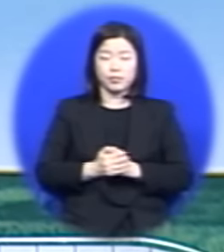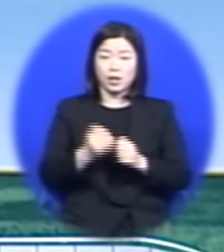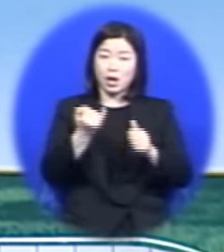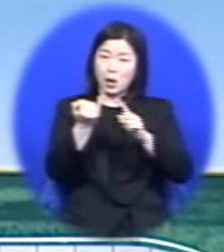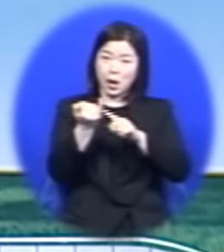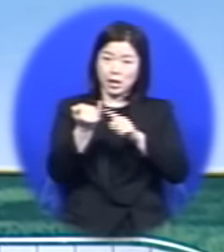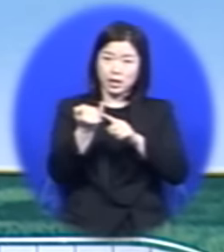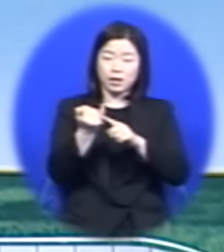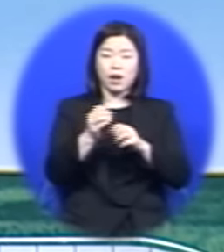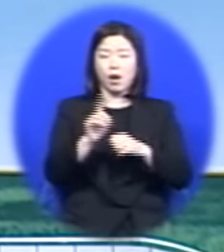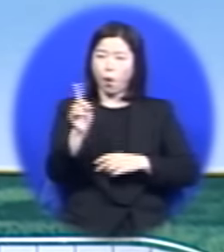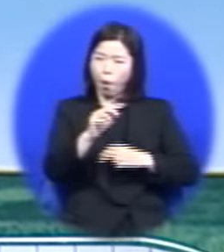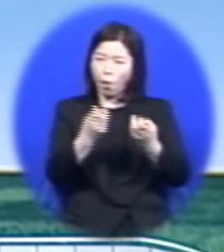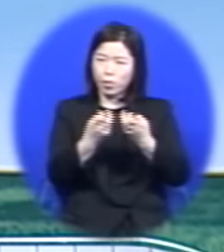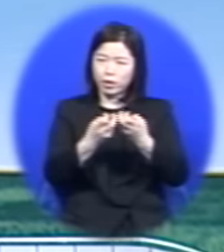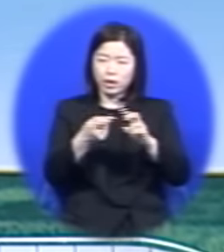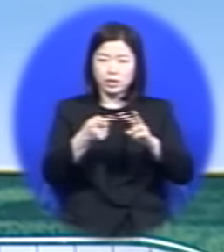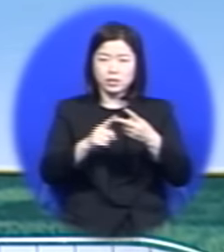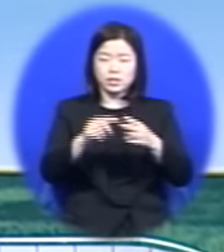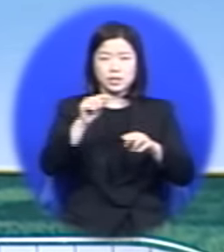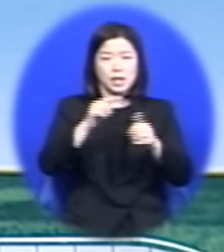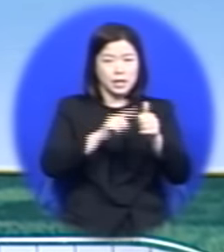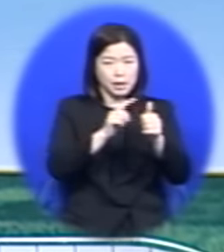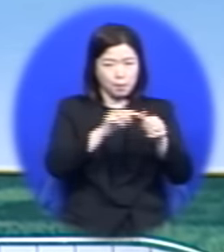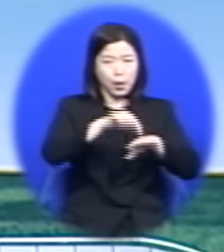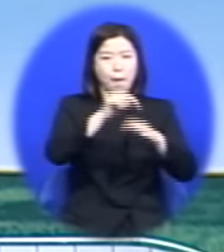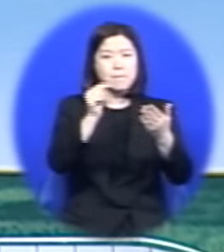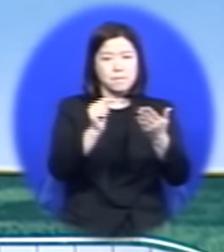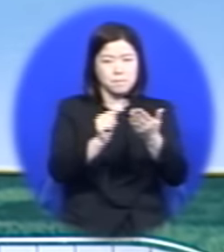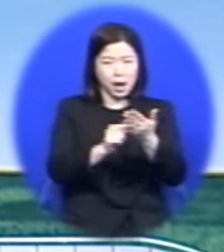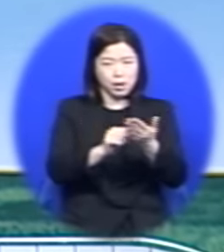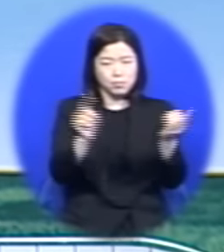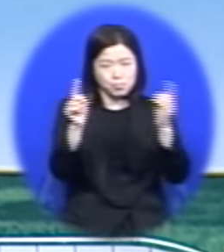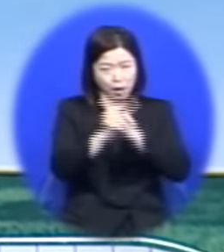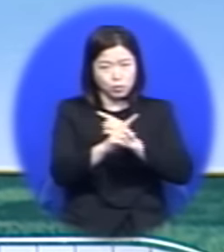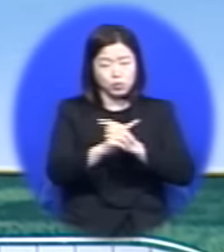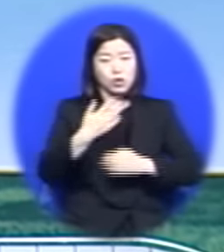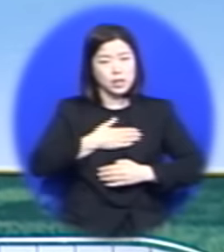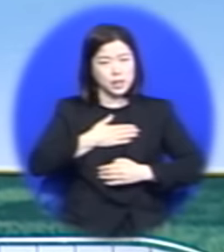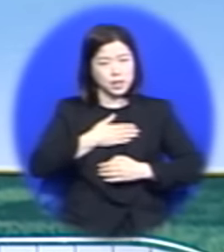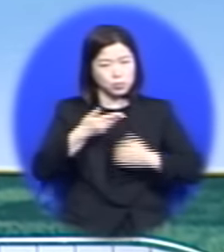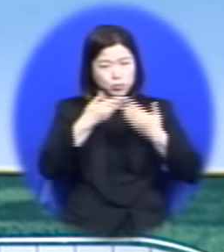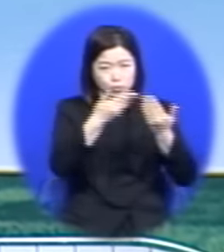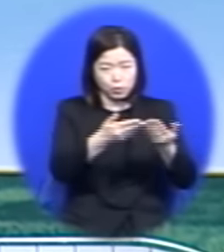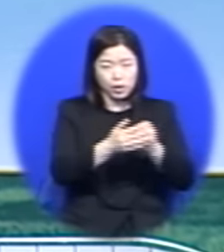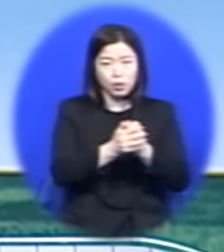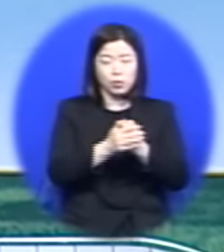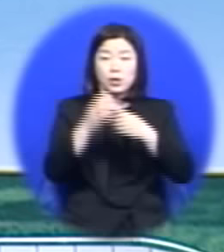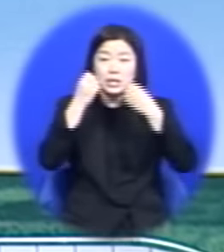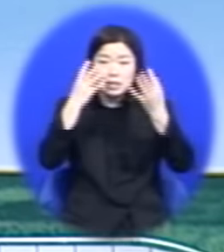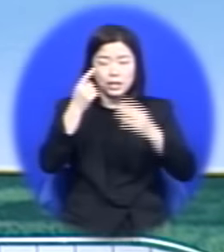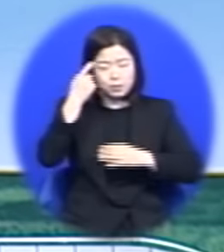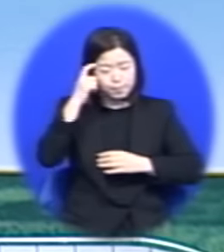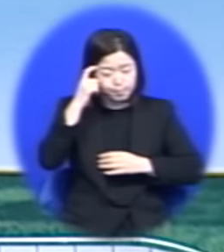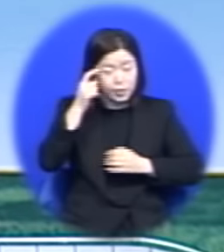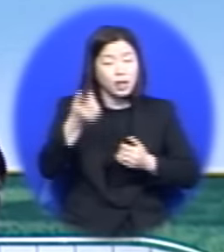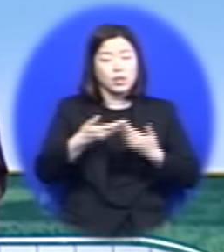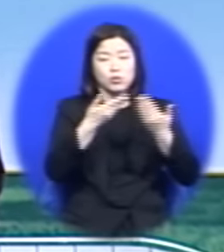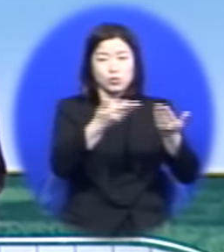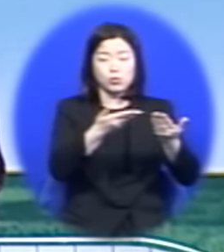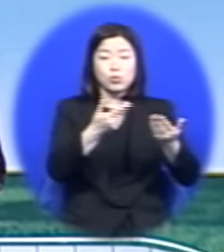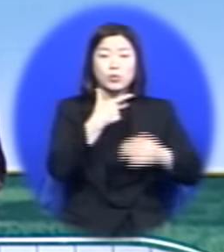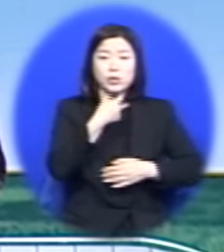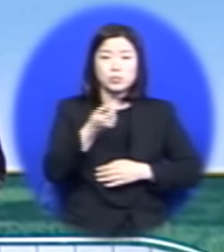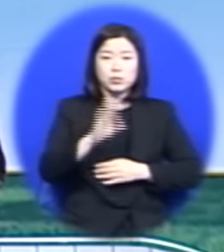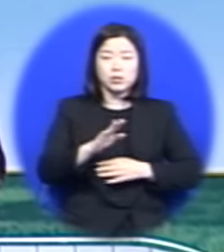아내가 어떻든지 남편의 마음을 좀 돌이켜보고 기분 전환도 시켜보고 또 새로운 의욕도 갖게 해보고 싶은데 남편이